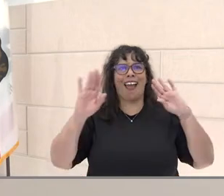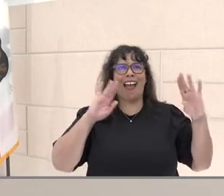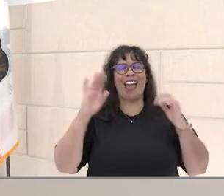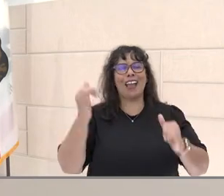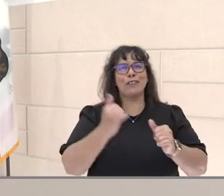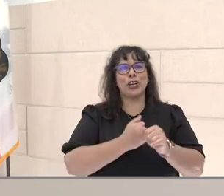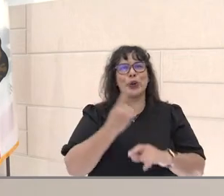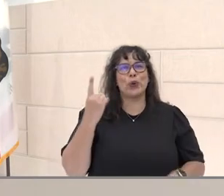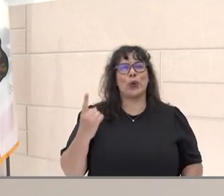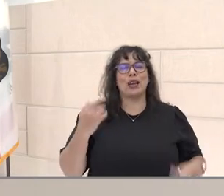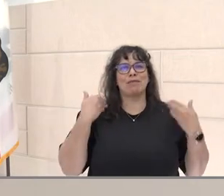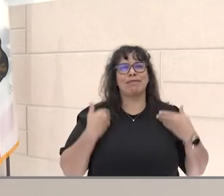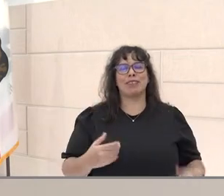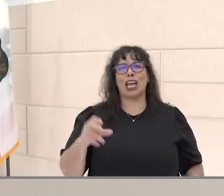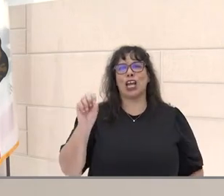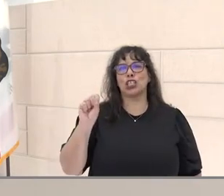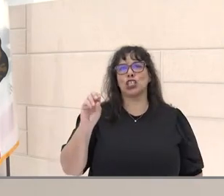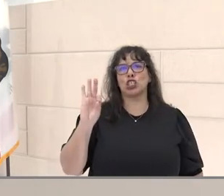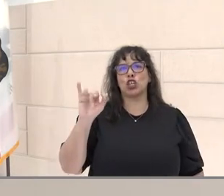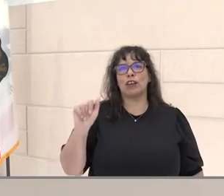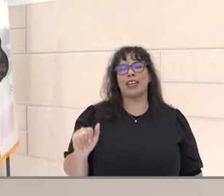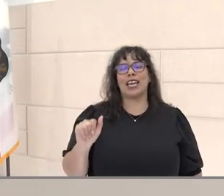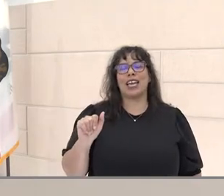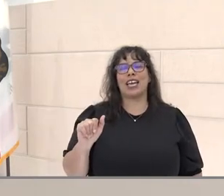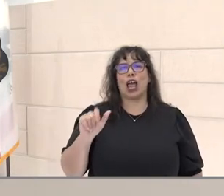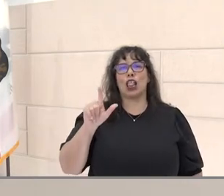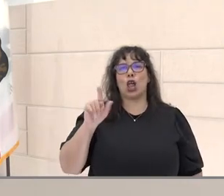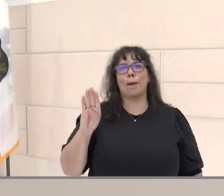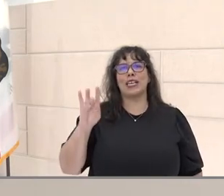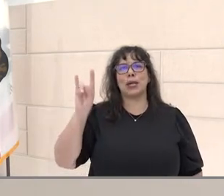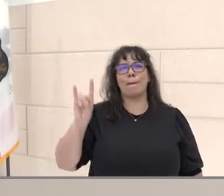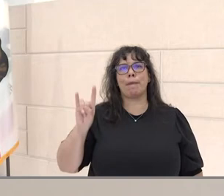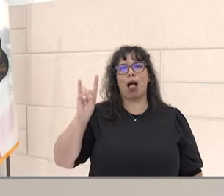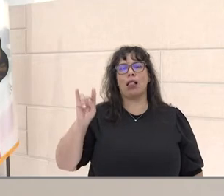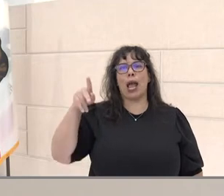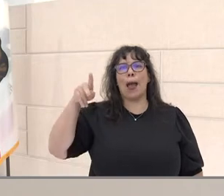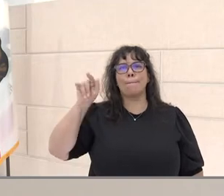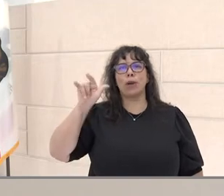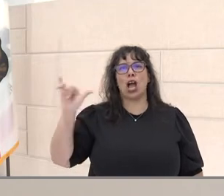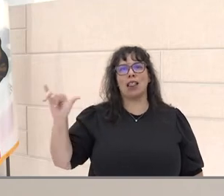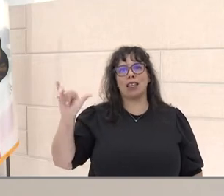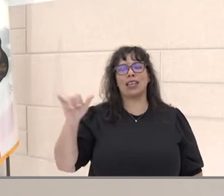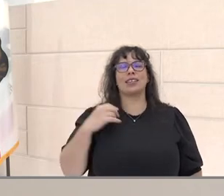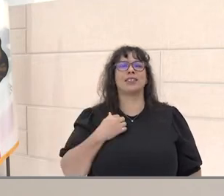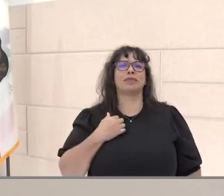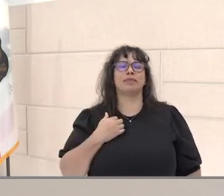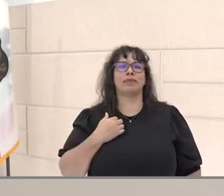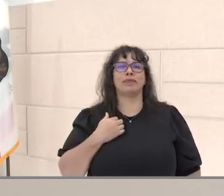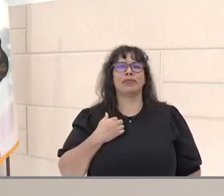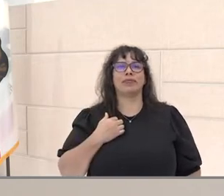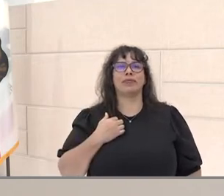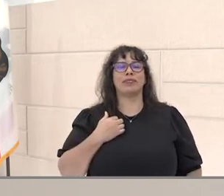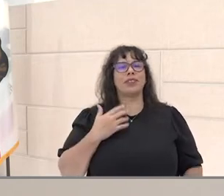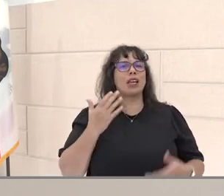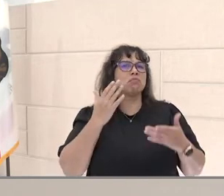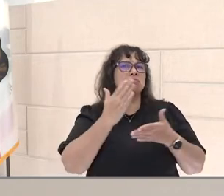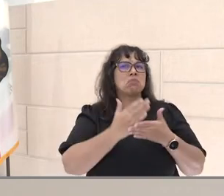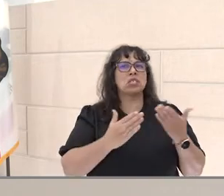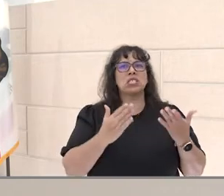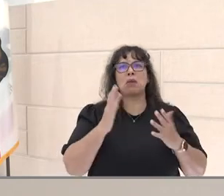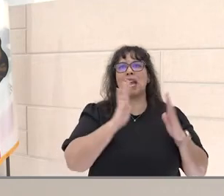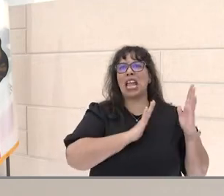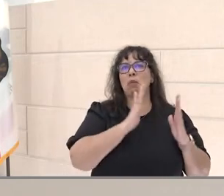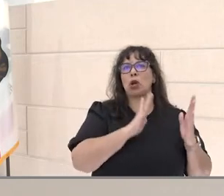สุดได้มันแน่มันแน่เนียงบอกปีสลาเรียนพอลีไฮสคูลจีประเทศสังคมนิสิ